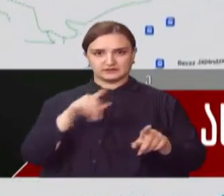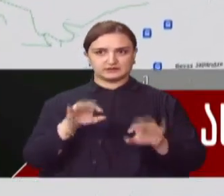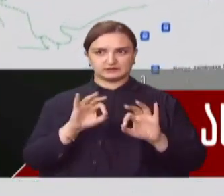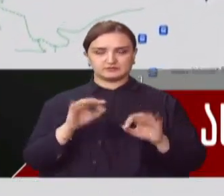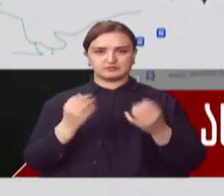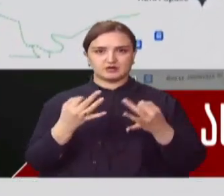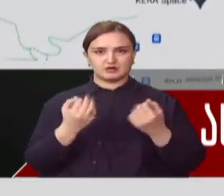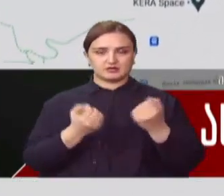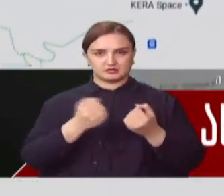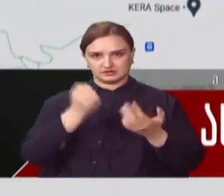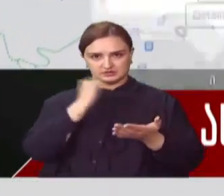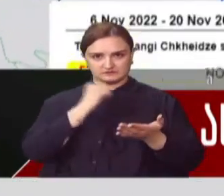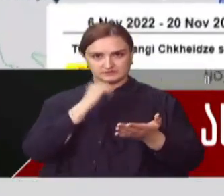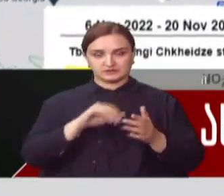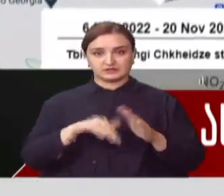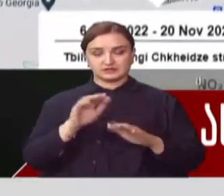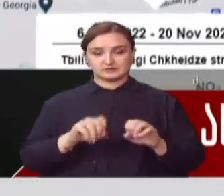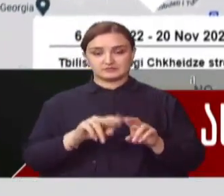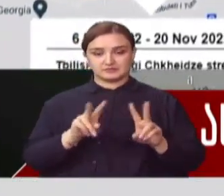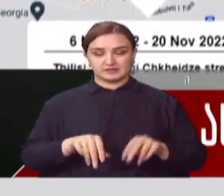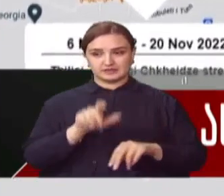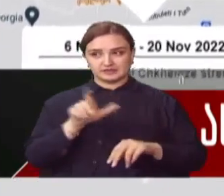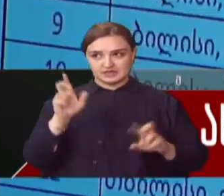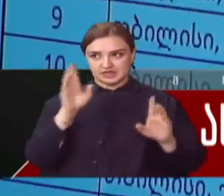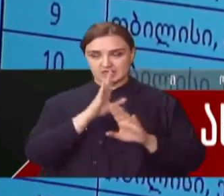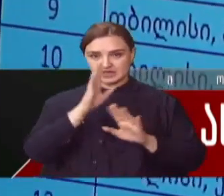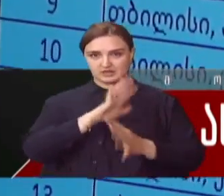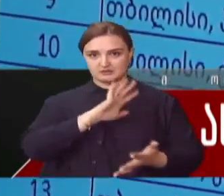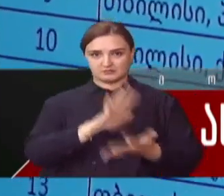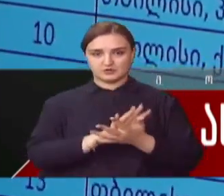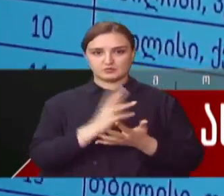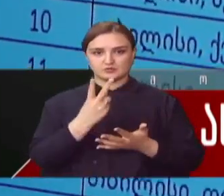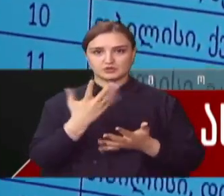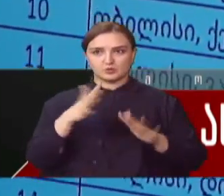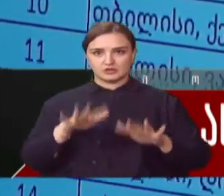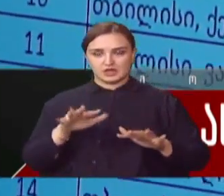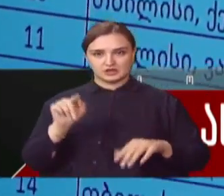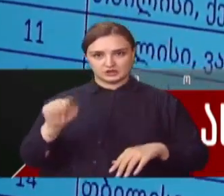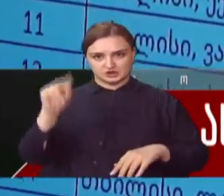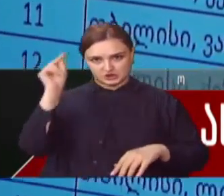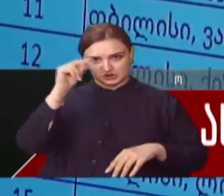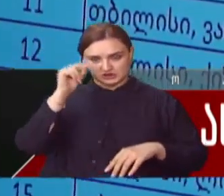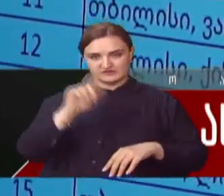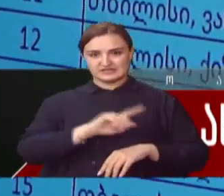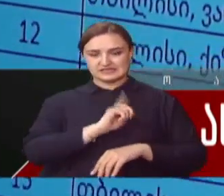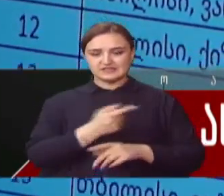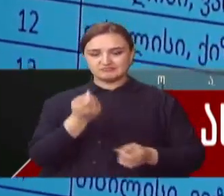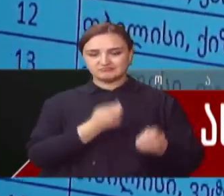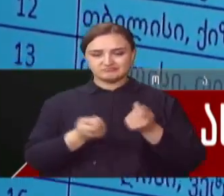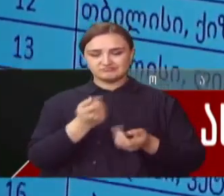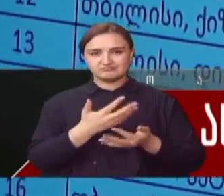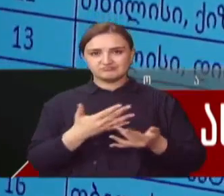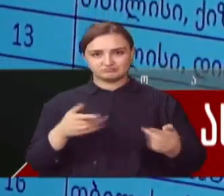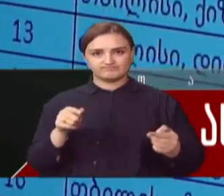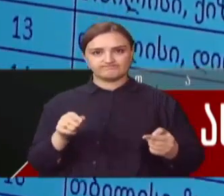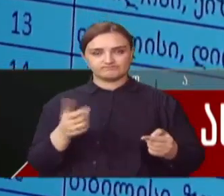გაუმართავი ავტოტრანსპორტია. სპეციალისტებმა ჰაერის დაბინძურების დონე 25 ადგილზე შეისწავლეს, საიდანაც მყარი ნაწილაკების